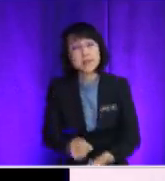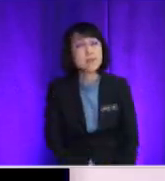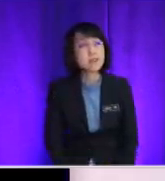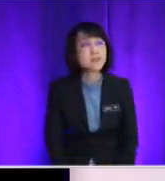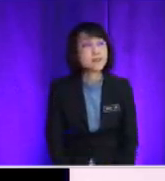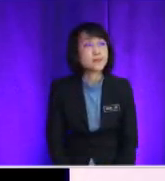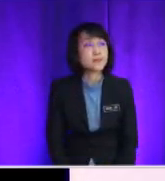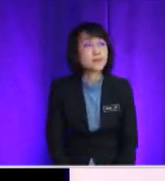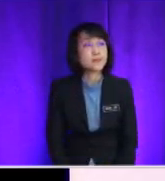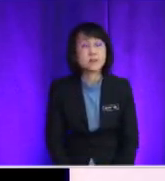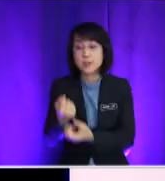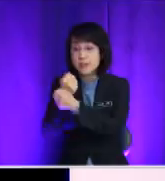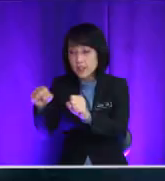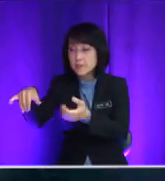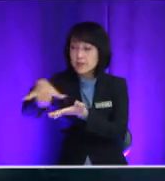lebih